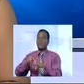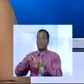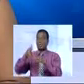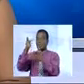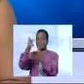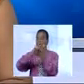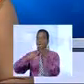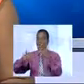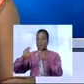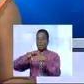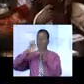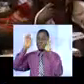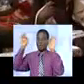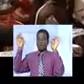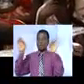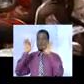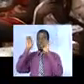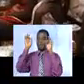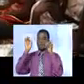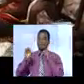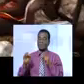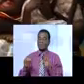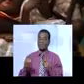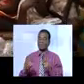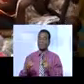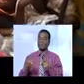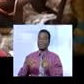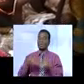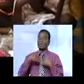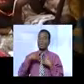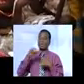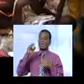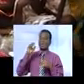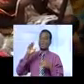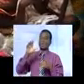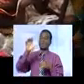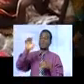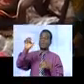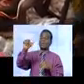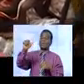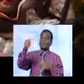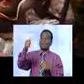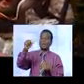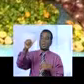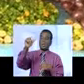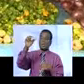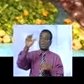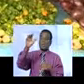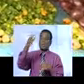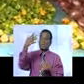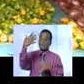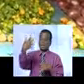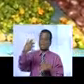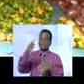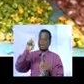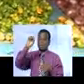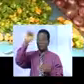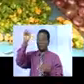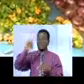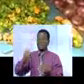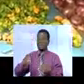Christelle Melan. Il y aurait seulement 15% de femmes entrepreneurs en Côte d'Ivoire.